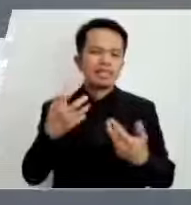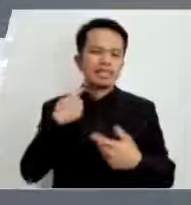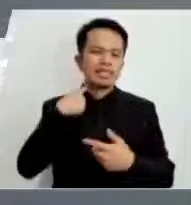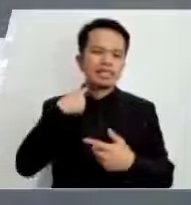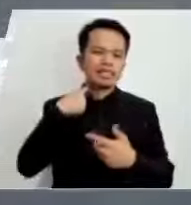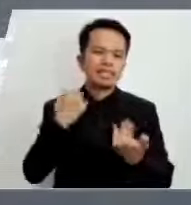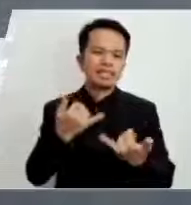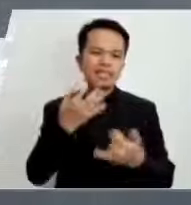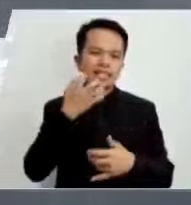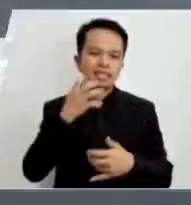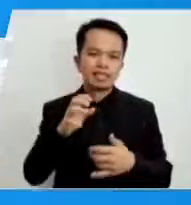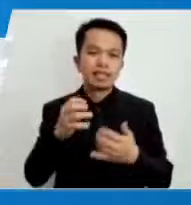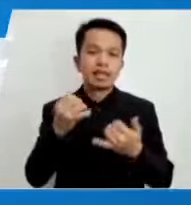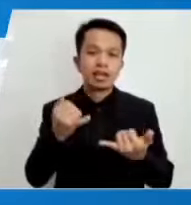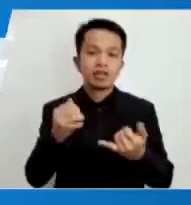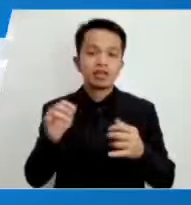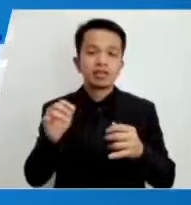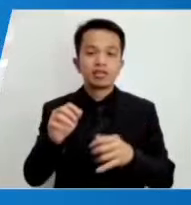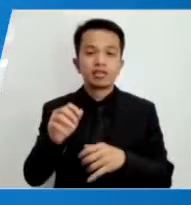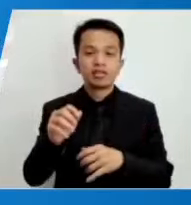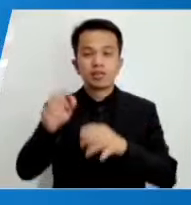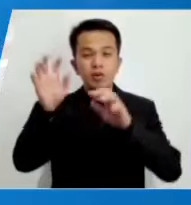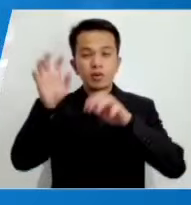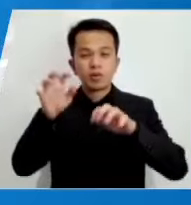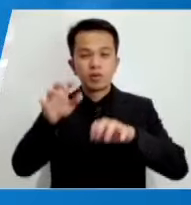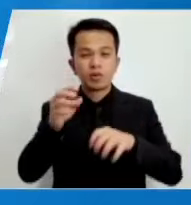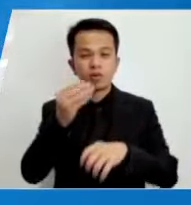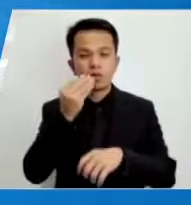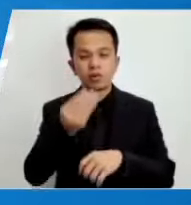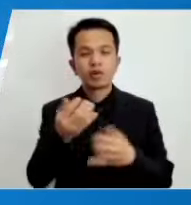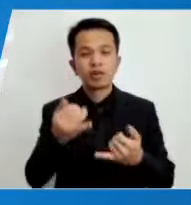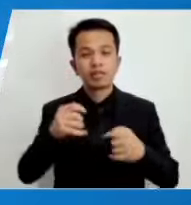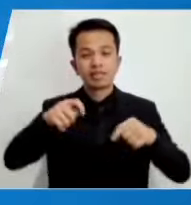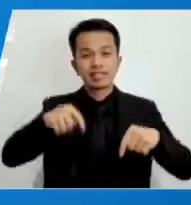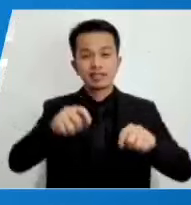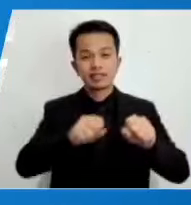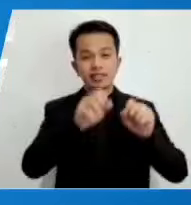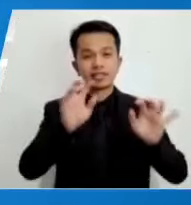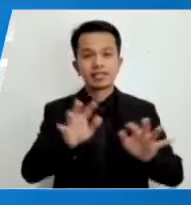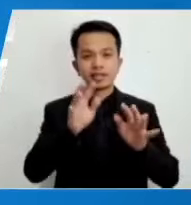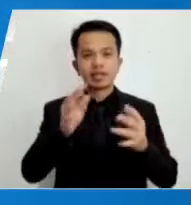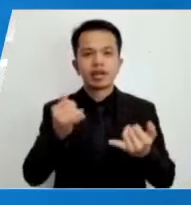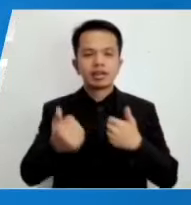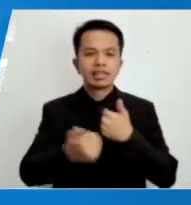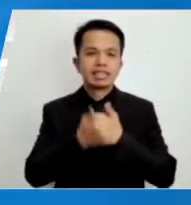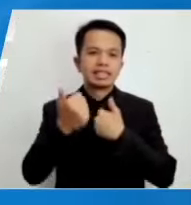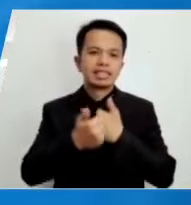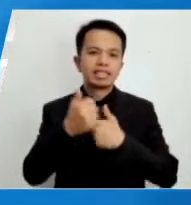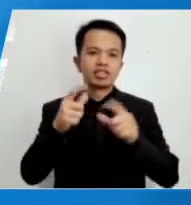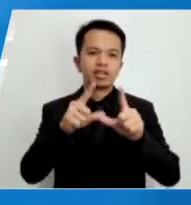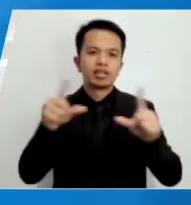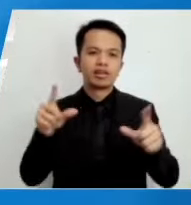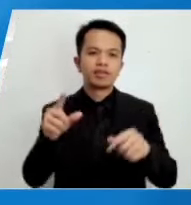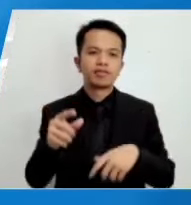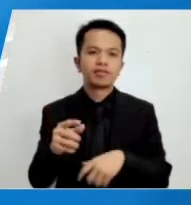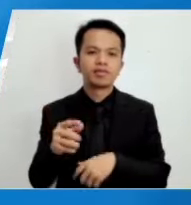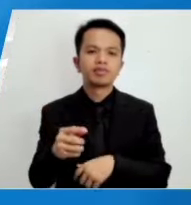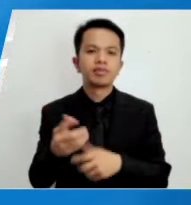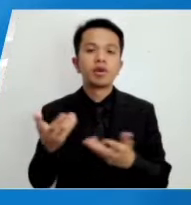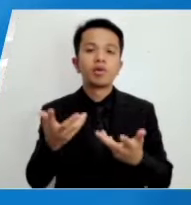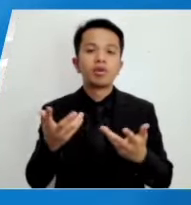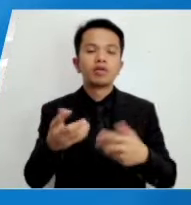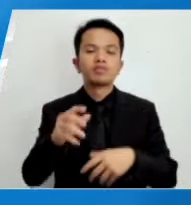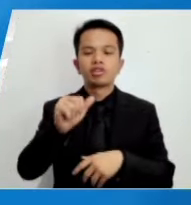paghina ng Amihan nitong weekend nga umabot sa danger level ang heat index o damang init sa virac Catanduanes